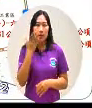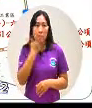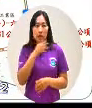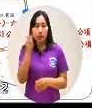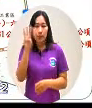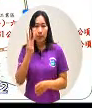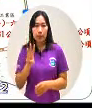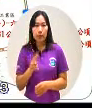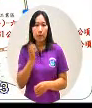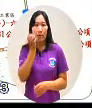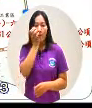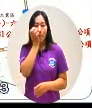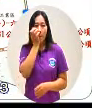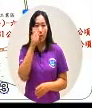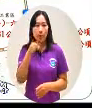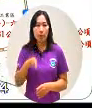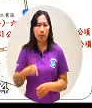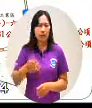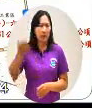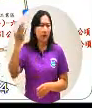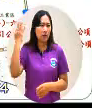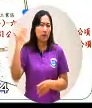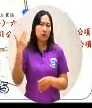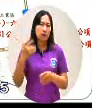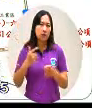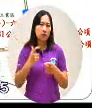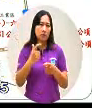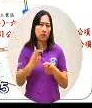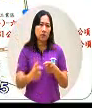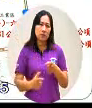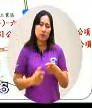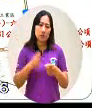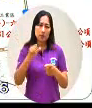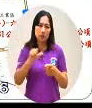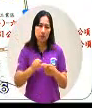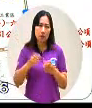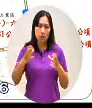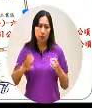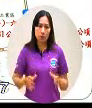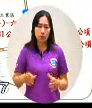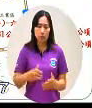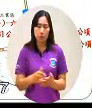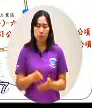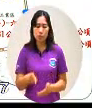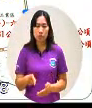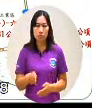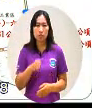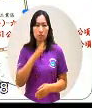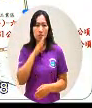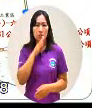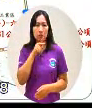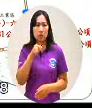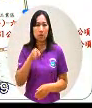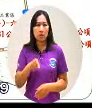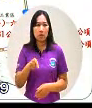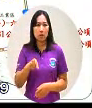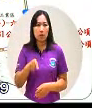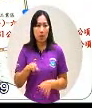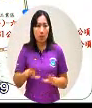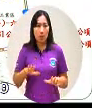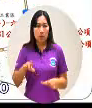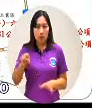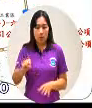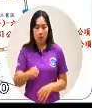区啦，这早期65年制定的吼，这个作定啊，地震局甲都发局吼，咱注意一下吼，这个慷慨这个吼，我今麦咧